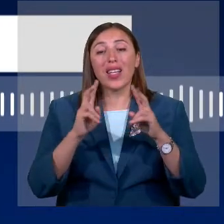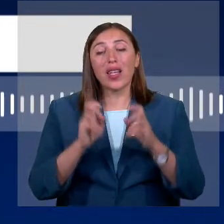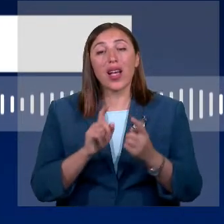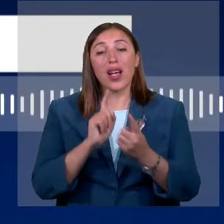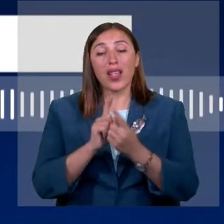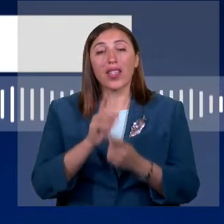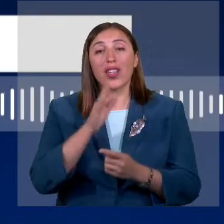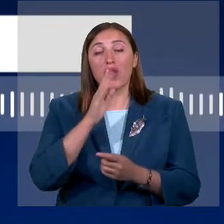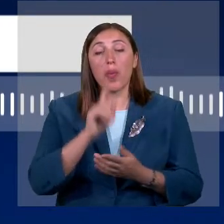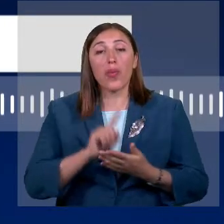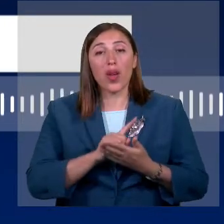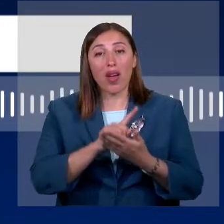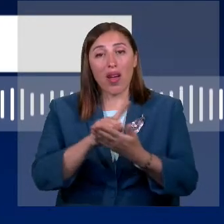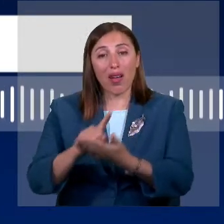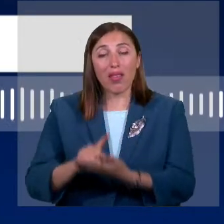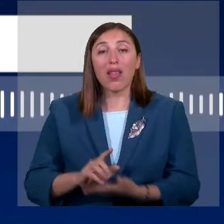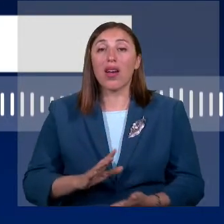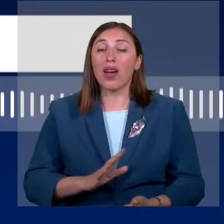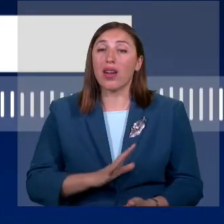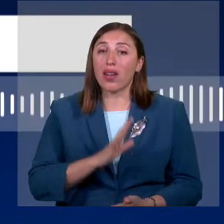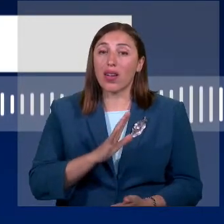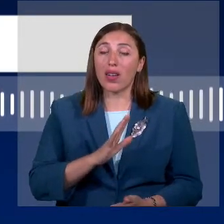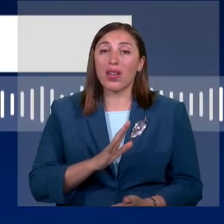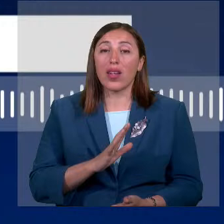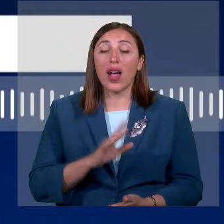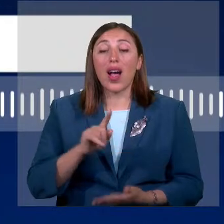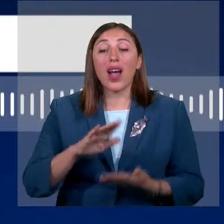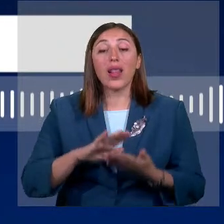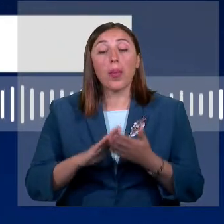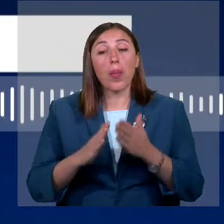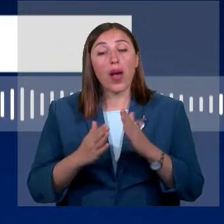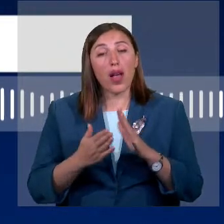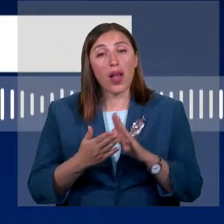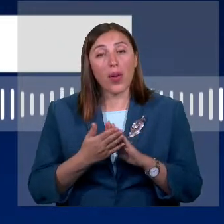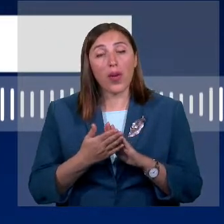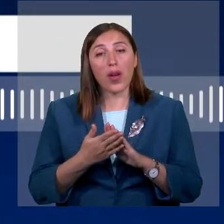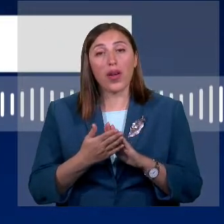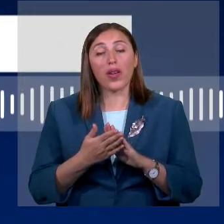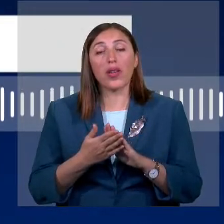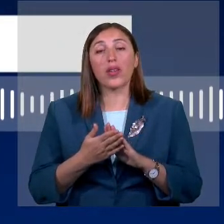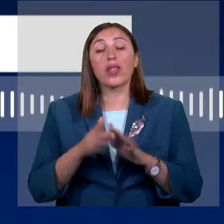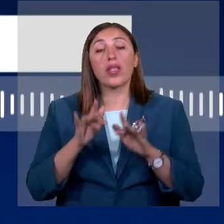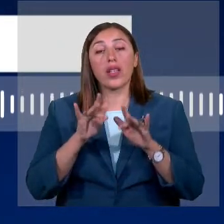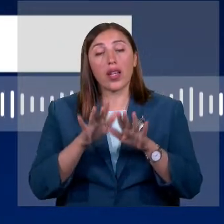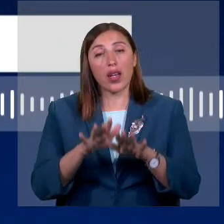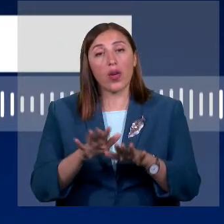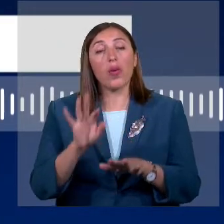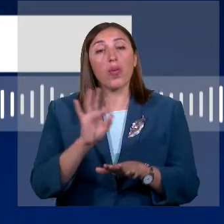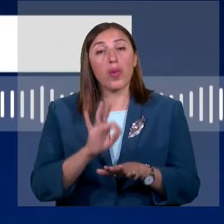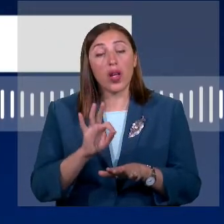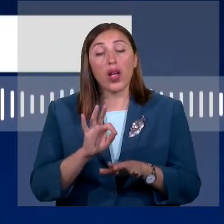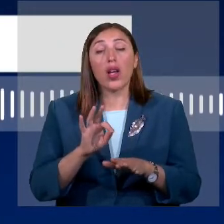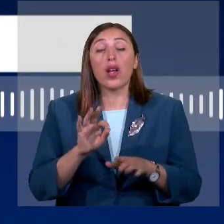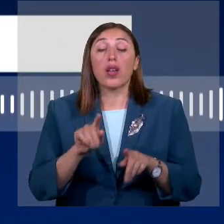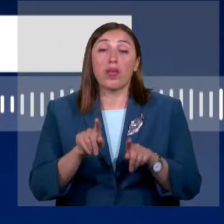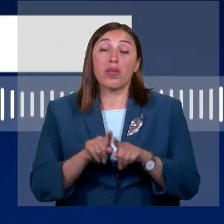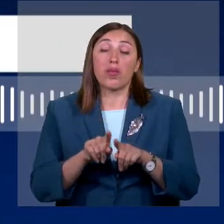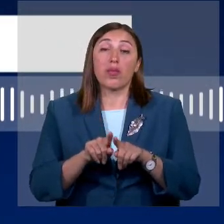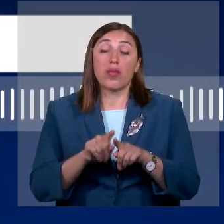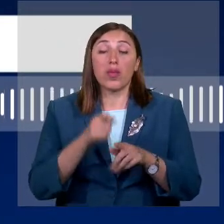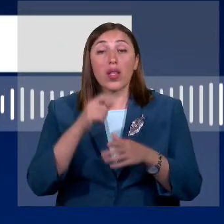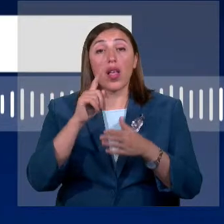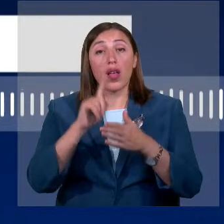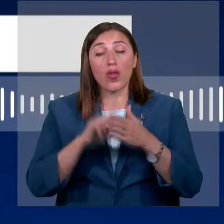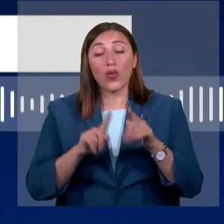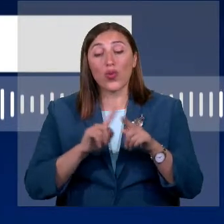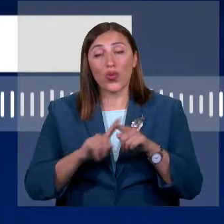հանդիպման ժամանակ քննարկվել է այդ թվում այս պայմանավորվածության իրագործումը, և այո, հավանականությունը մեծ է, որ